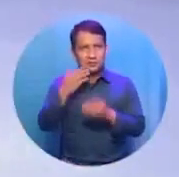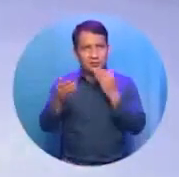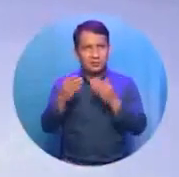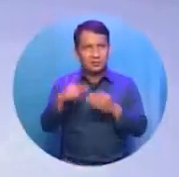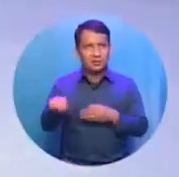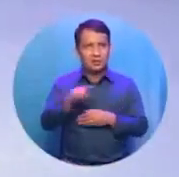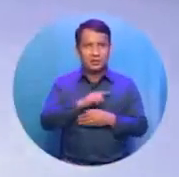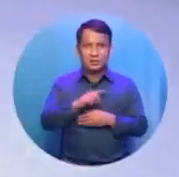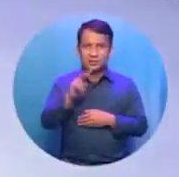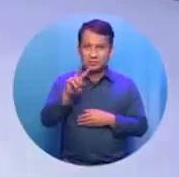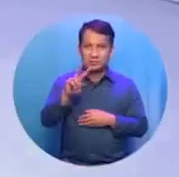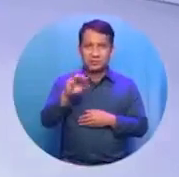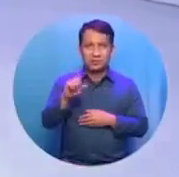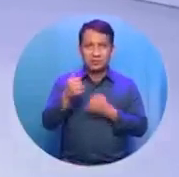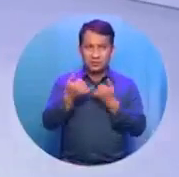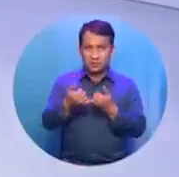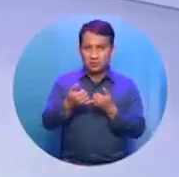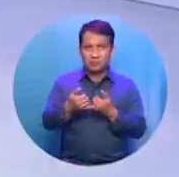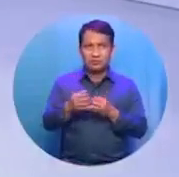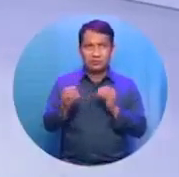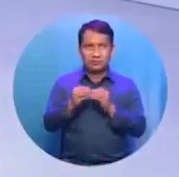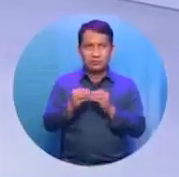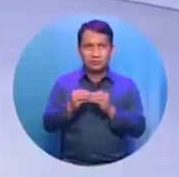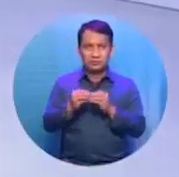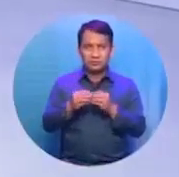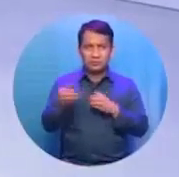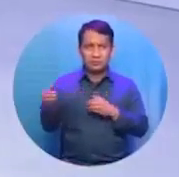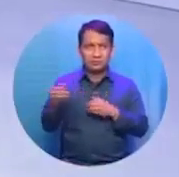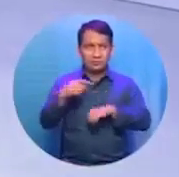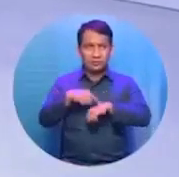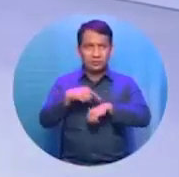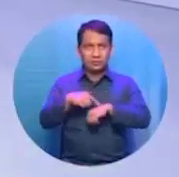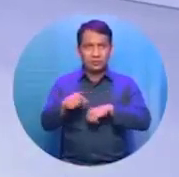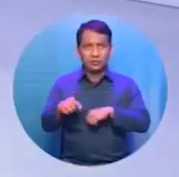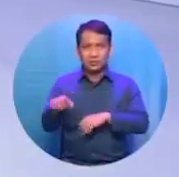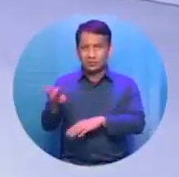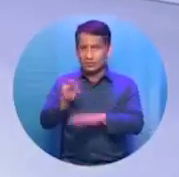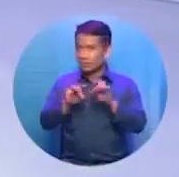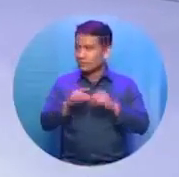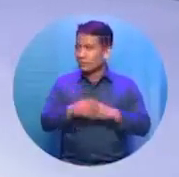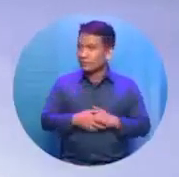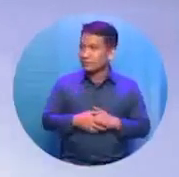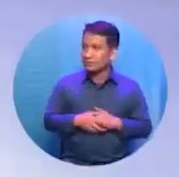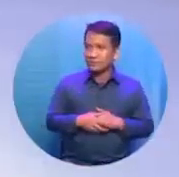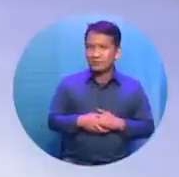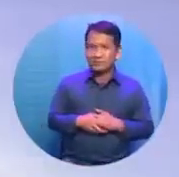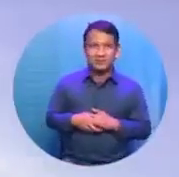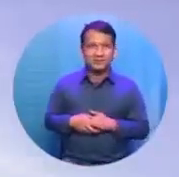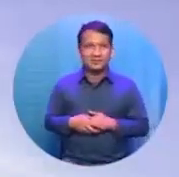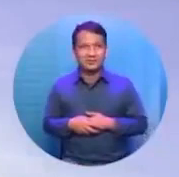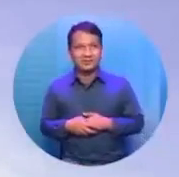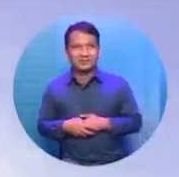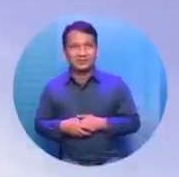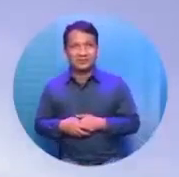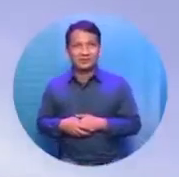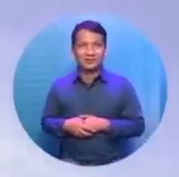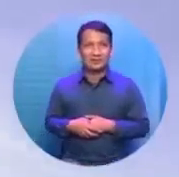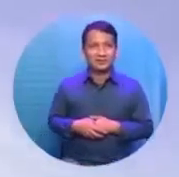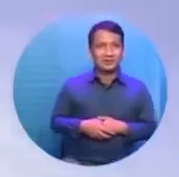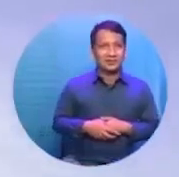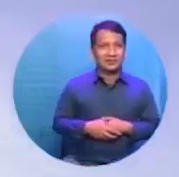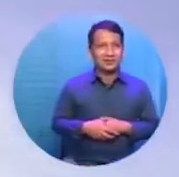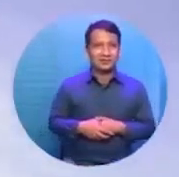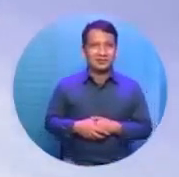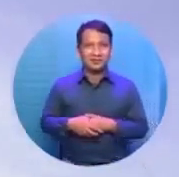Vita Zinc. Ngayon, random. May oras pa tayo eh. Oh. Random tulong! Marusip.